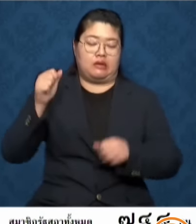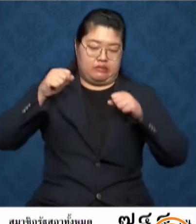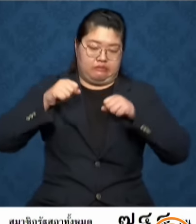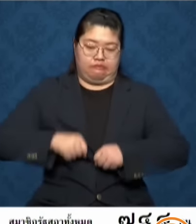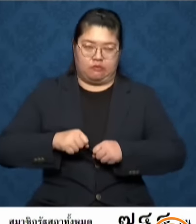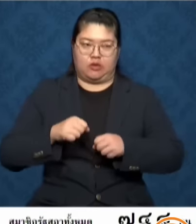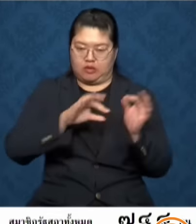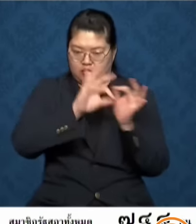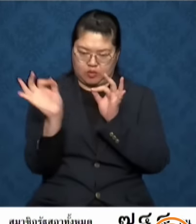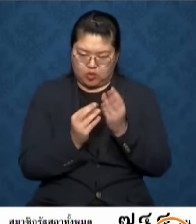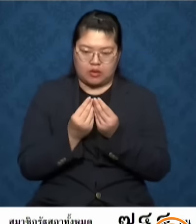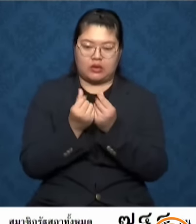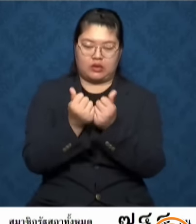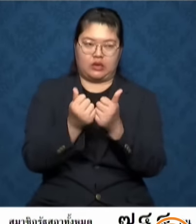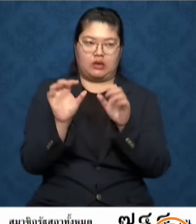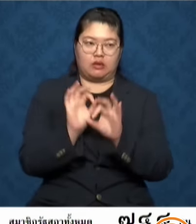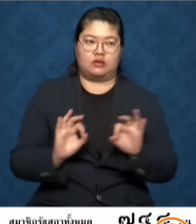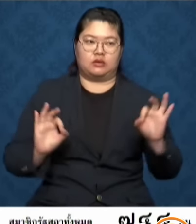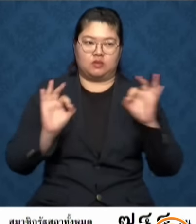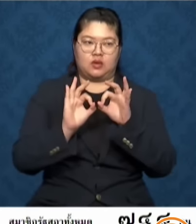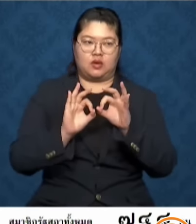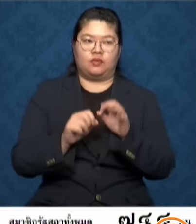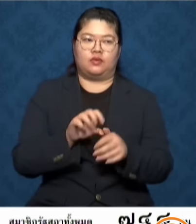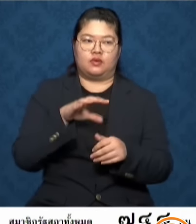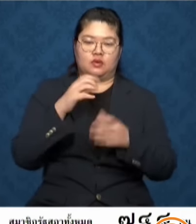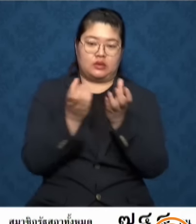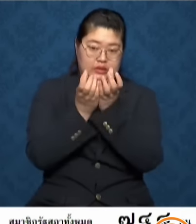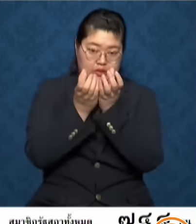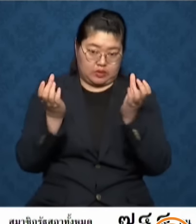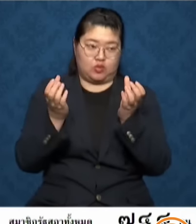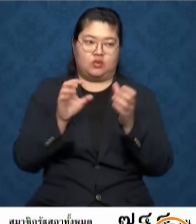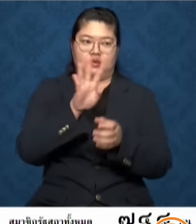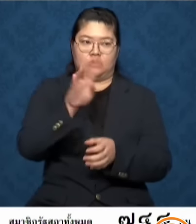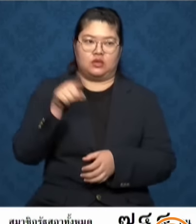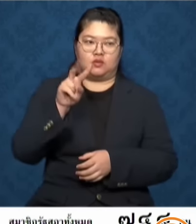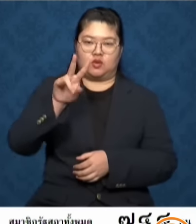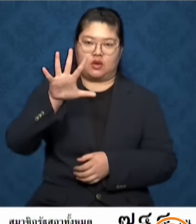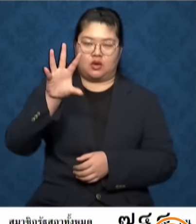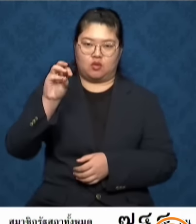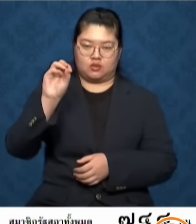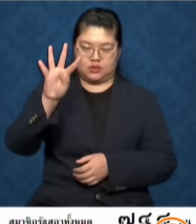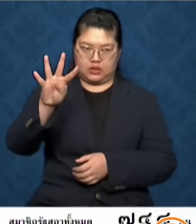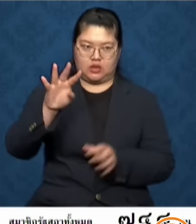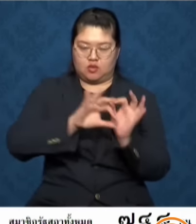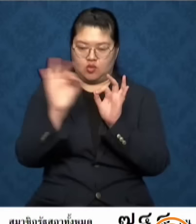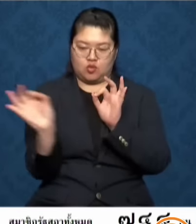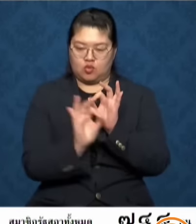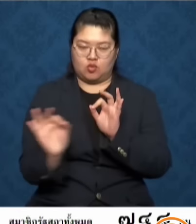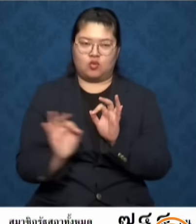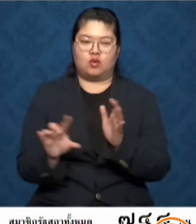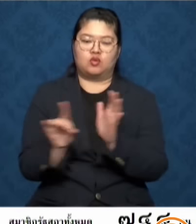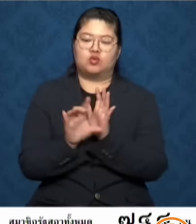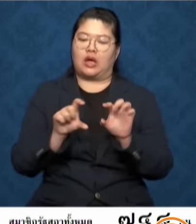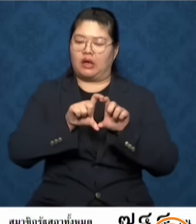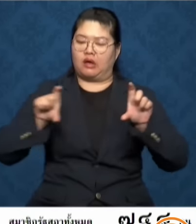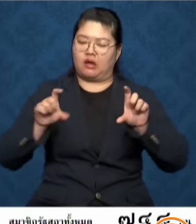จคามสำคัญกธรน 4 ทั 2564ที่มความยาวทั้หม 11 หน้านั้นอยใวสุท้ายครัที่เขีนไ้แบ